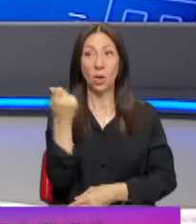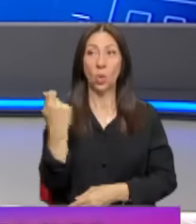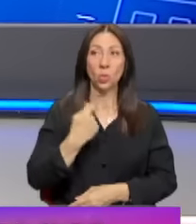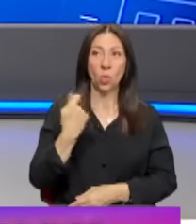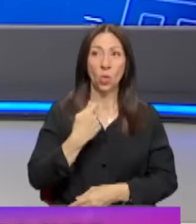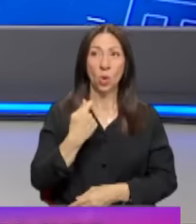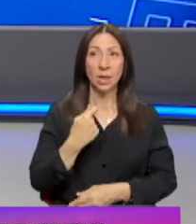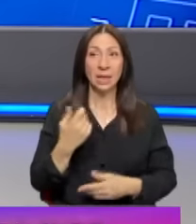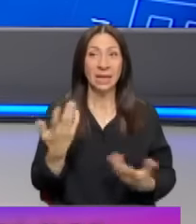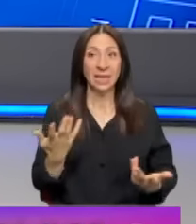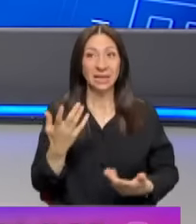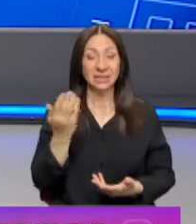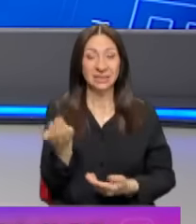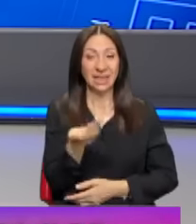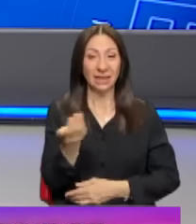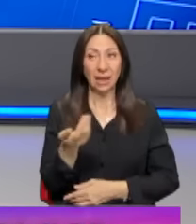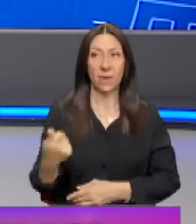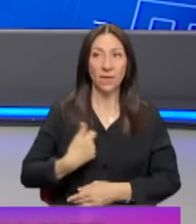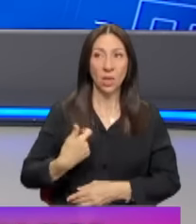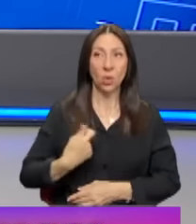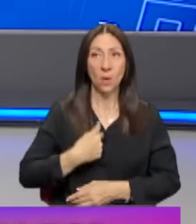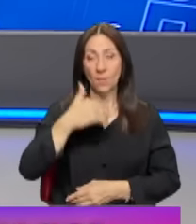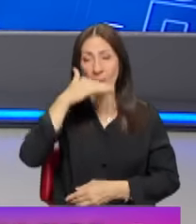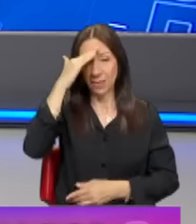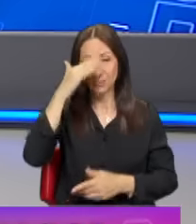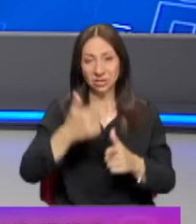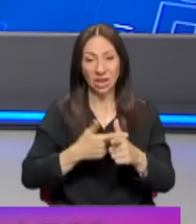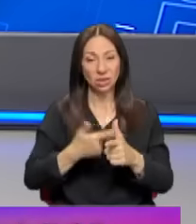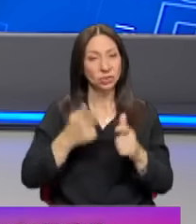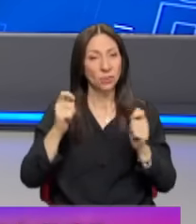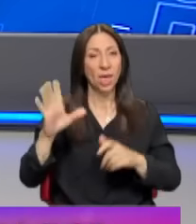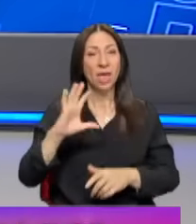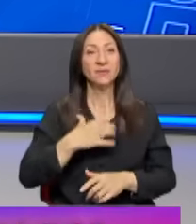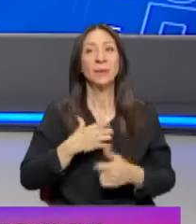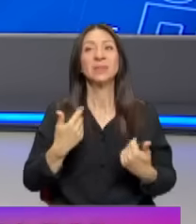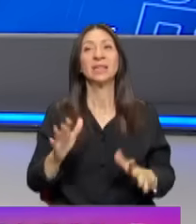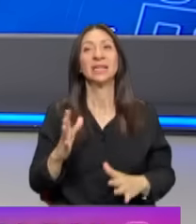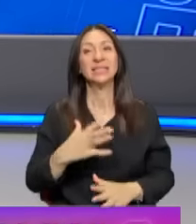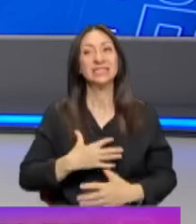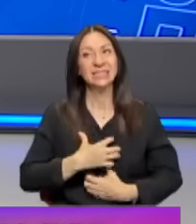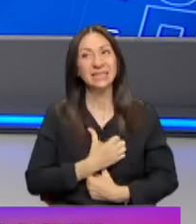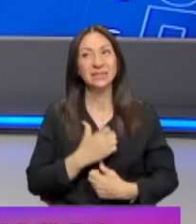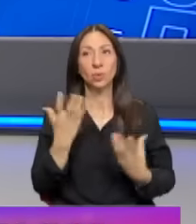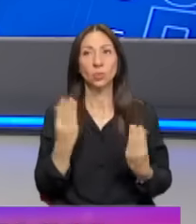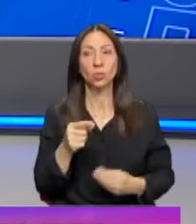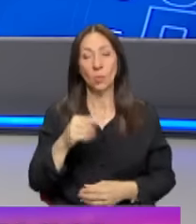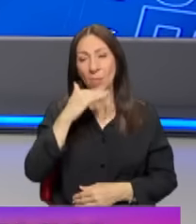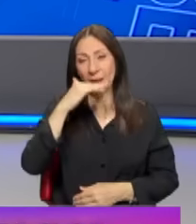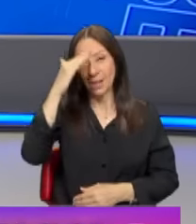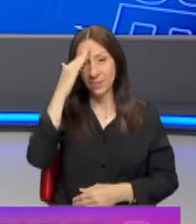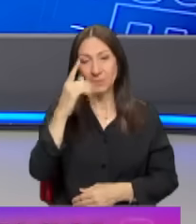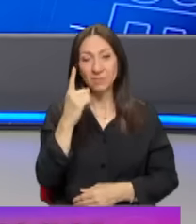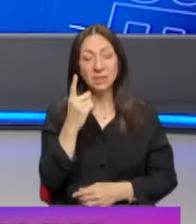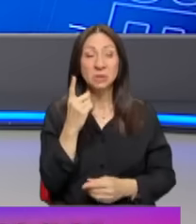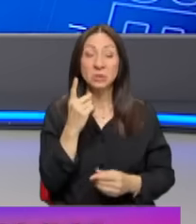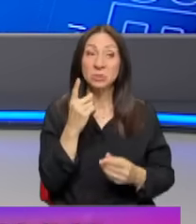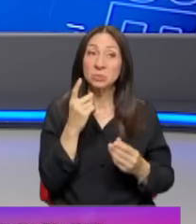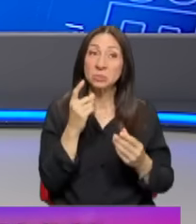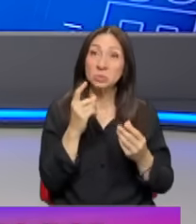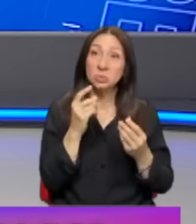ödüyor. Yani sadaka ödüyor. Bayramı kiracı yapıyor. Ev sahibi değil, dert sahibi olduk. Bu bayramın bir hikmeti